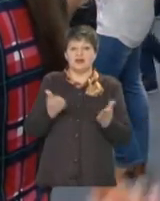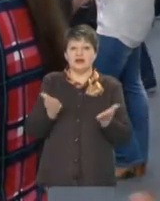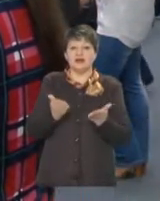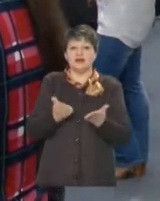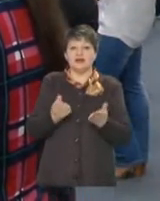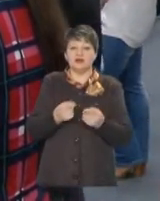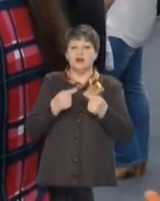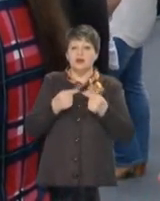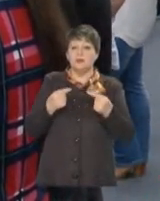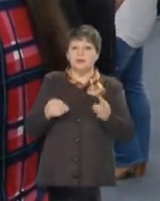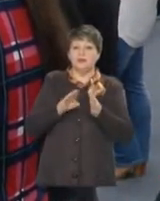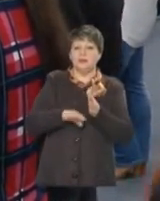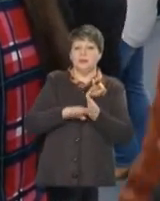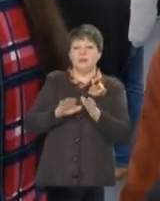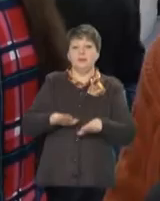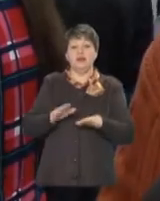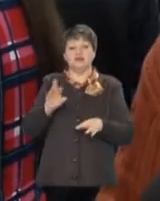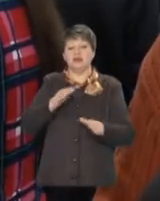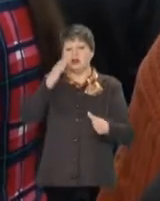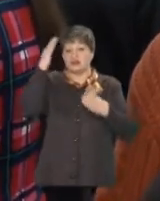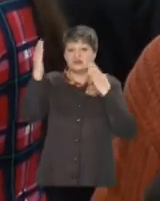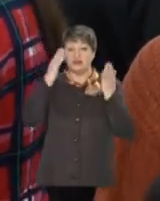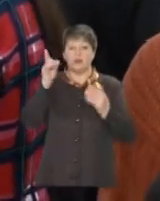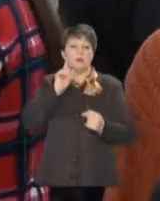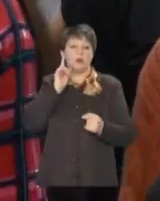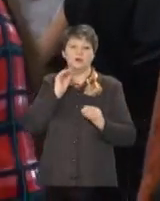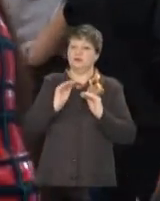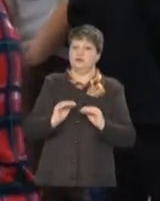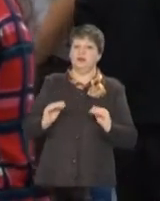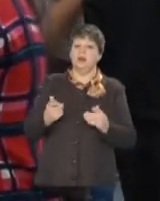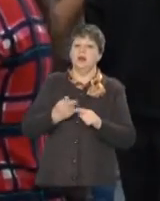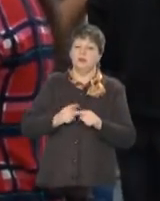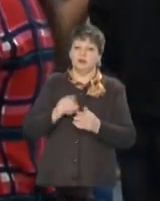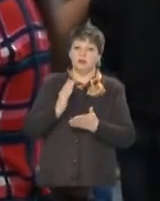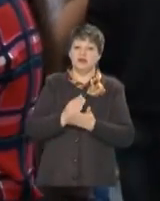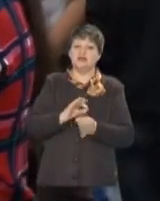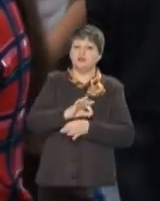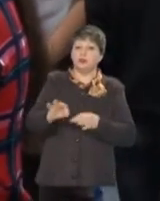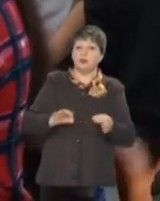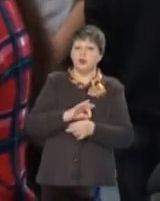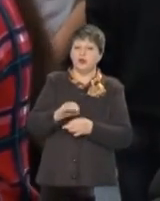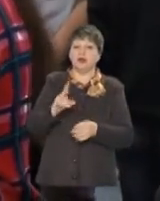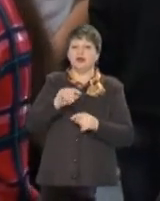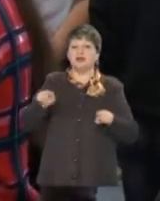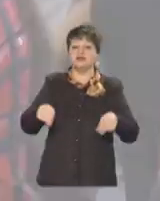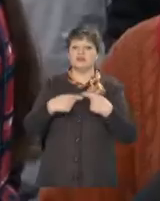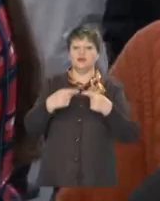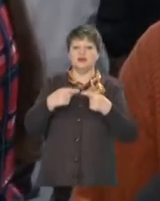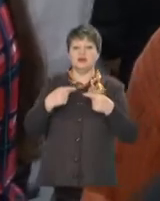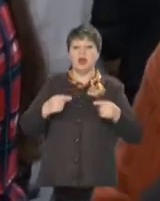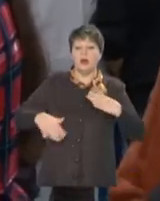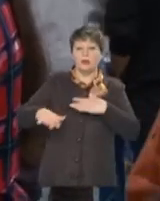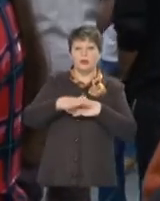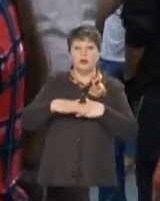якихось таких елементарних речей, можливо, там місць для розваг, так, для молоді, для дітей. Тому є проекти на створення ролодрому, наприклад.